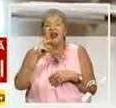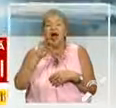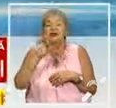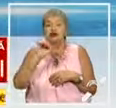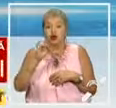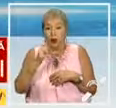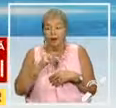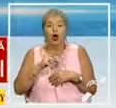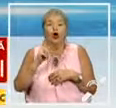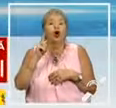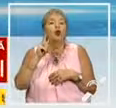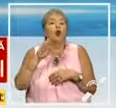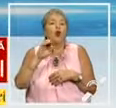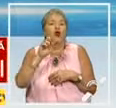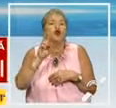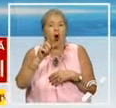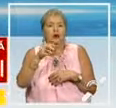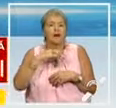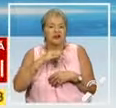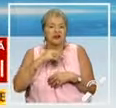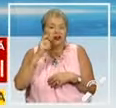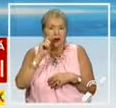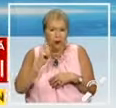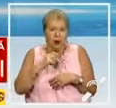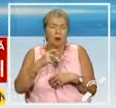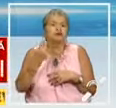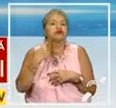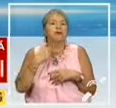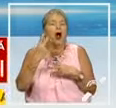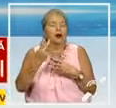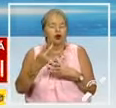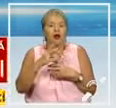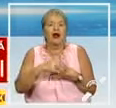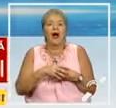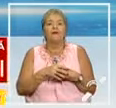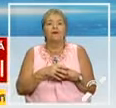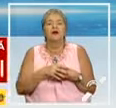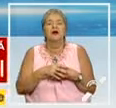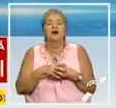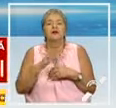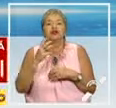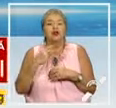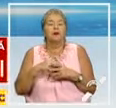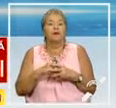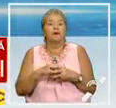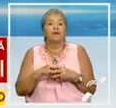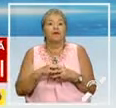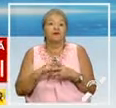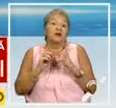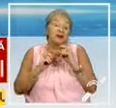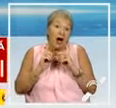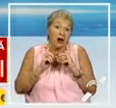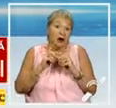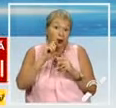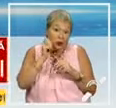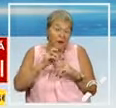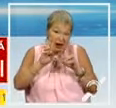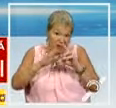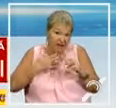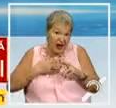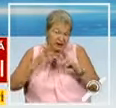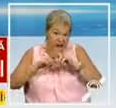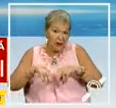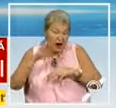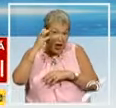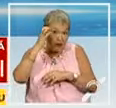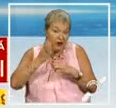Kelemen Hunor ar putea să fie reprezentantul în guvern pentru această funcție din partea UDMR. Asta în contextul în care, repet, UDMR va rămâne